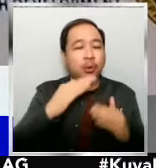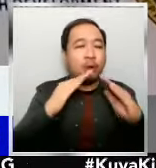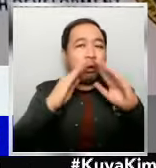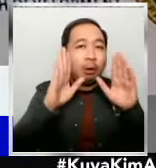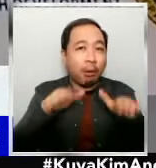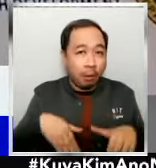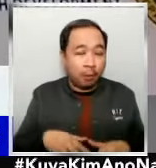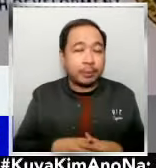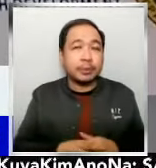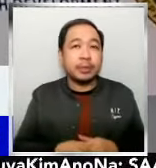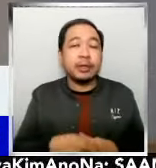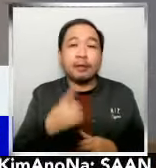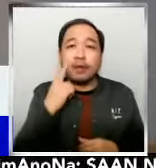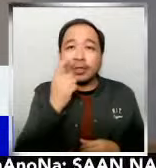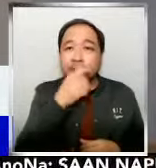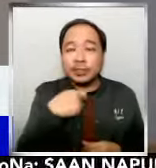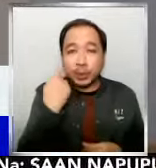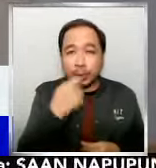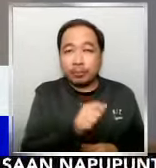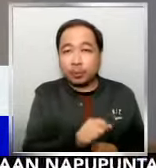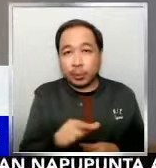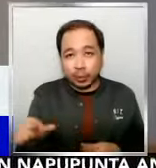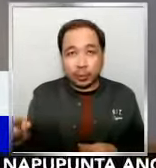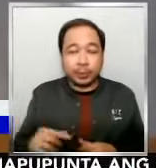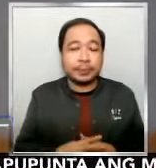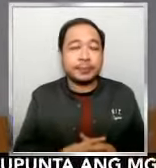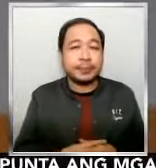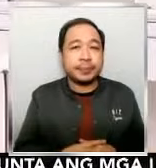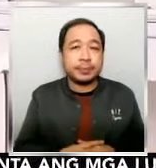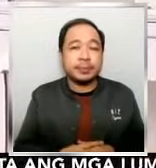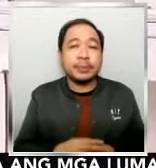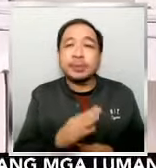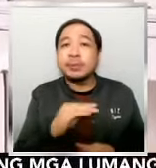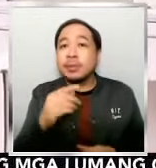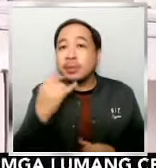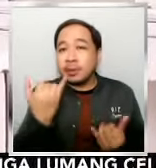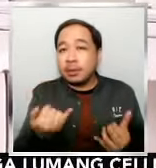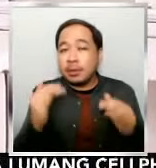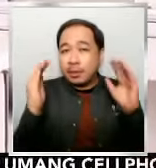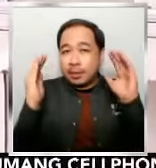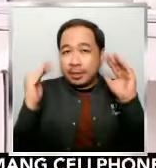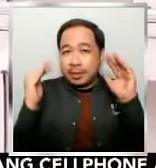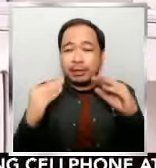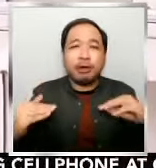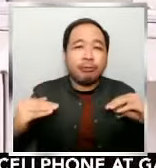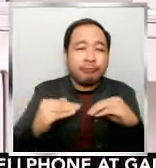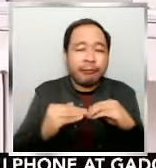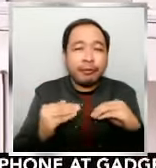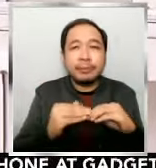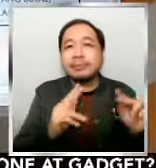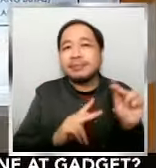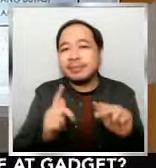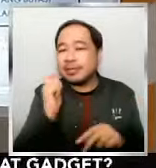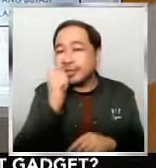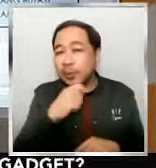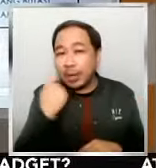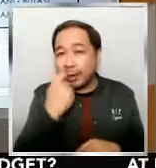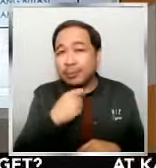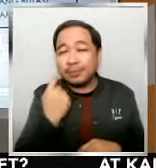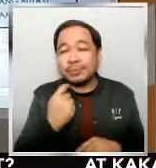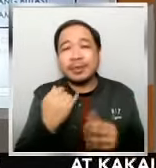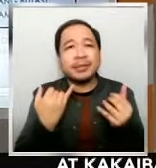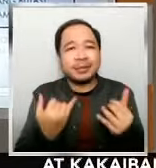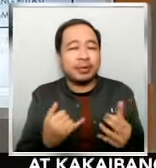bahay para iswab po sila. At dahil inaasahan na daw ang mas marami pang magpapaswab, ikinakasa na